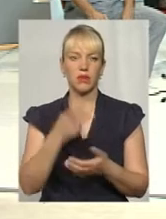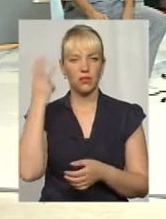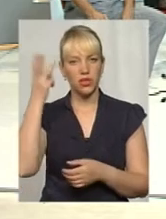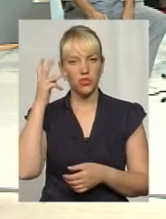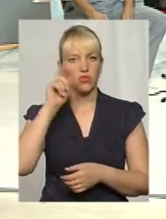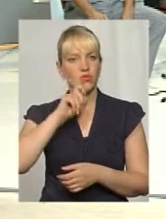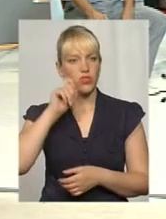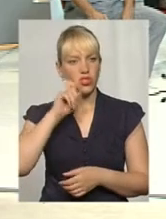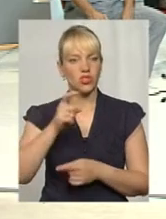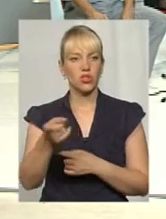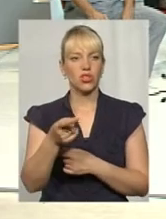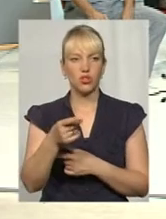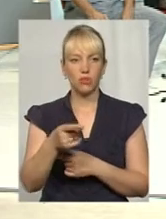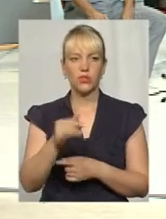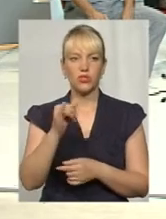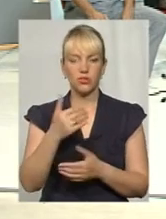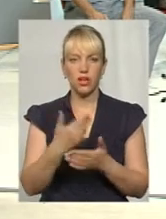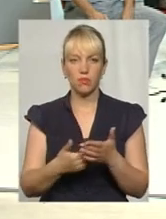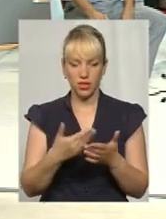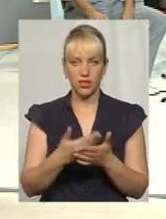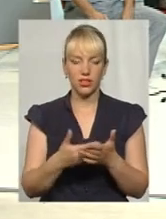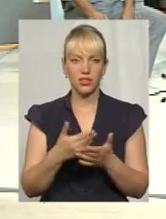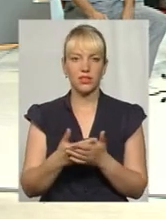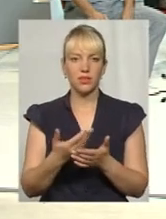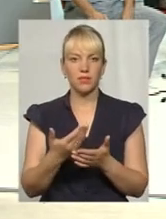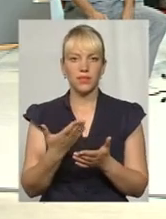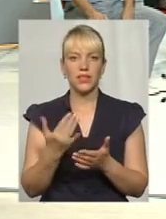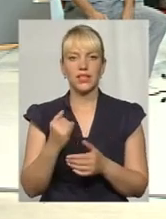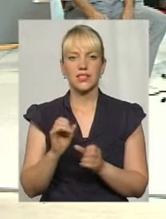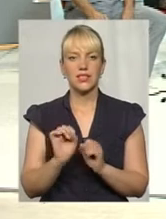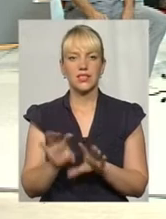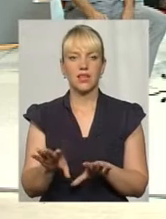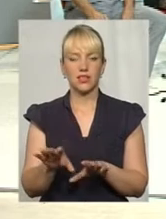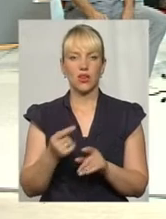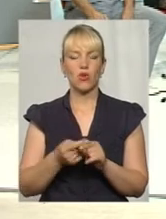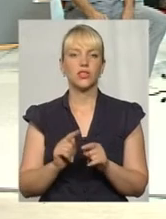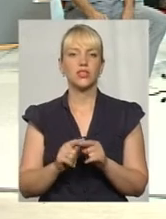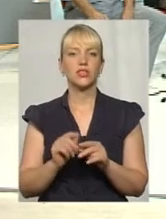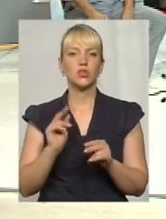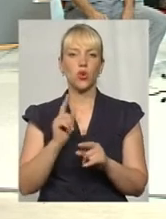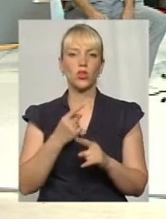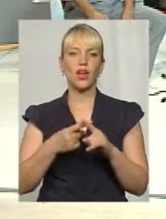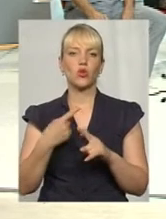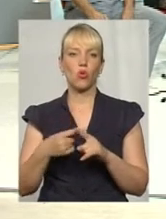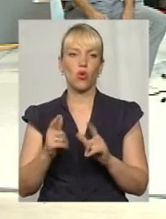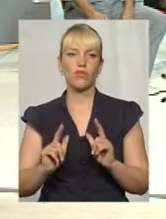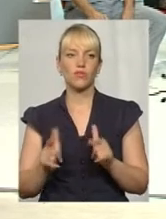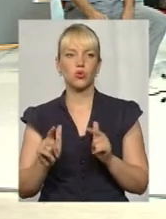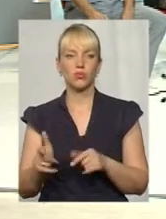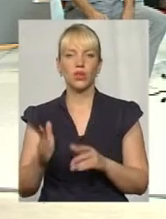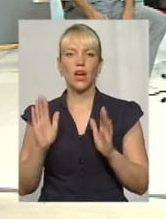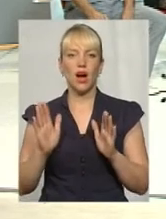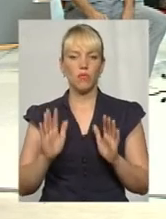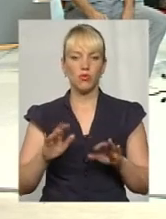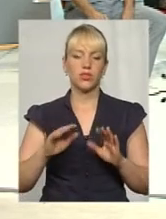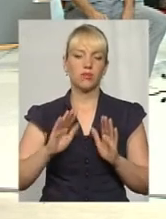Хмельниччину, Вінниччину, Тернопільщину, та, наприклад, от теоретично, і здати у ті от додаткові вступні, і лише потім